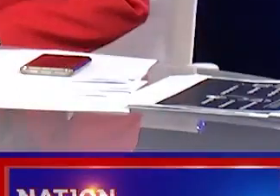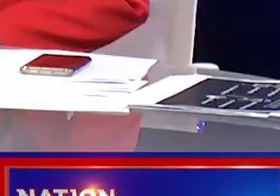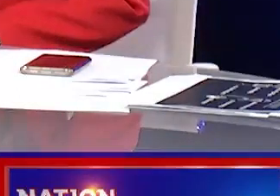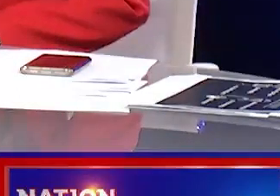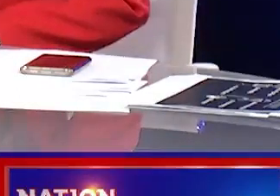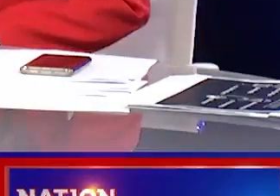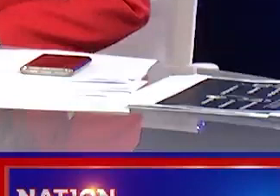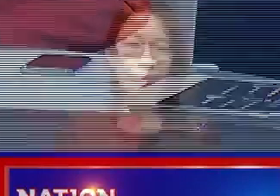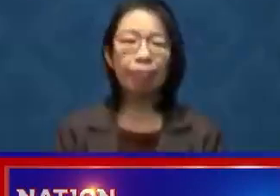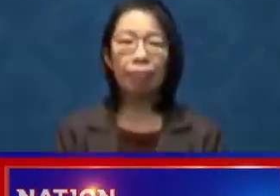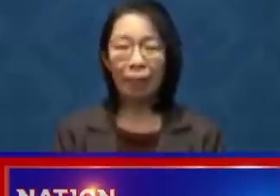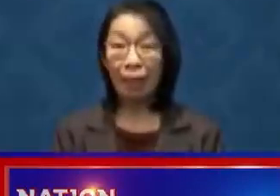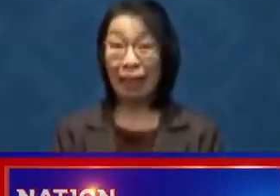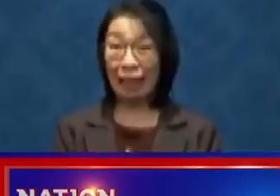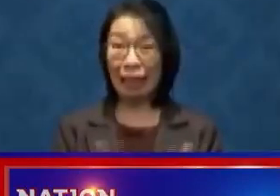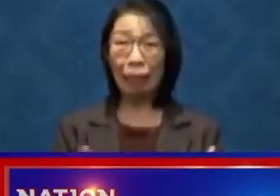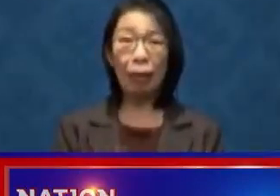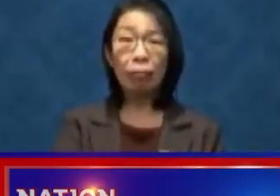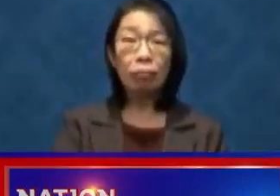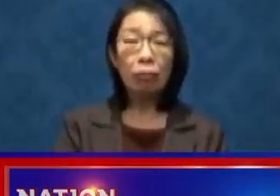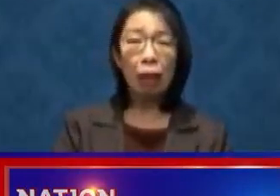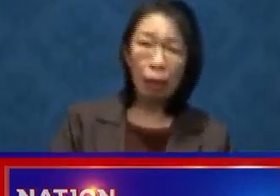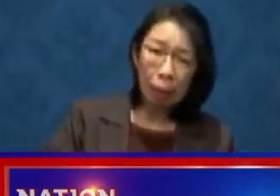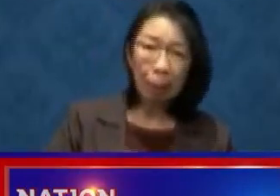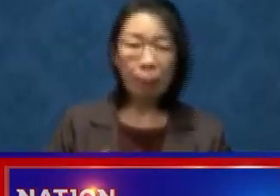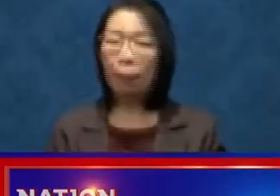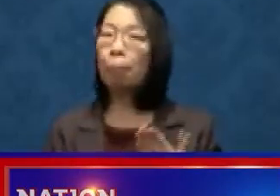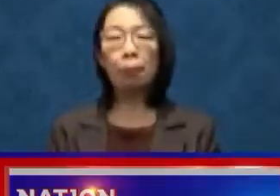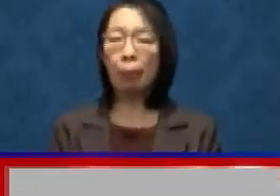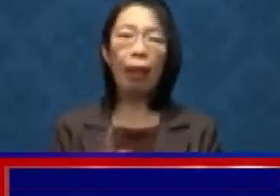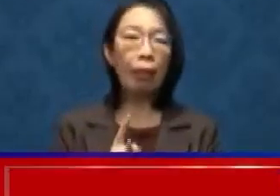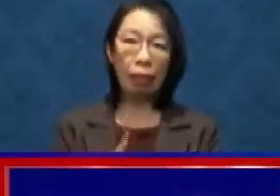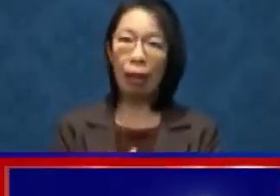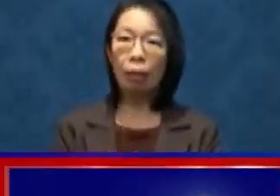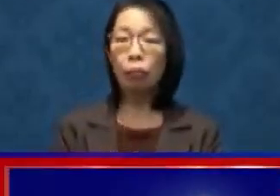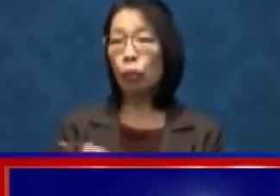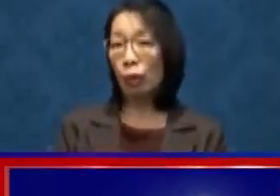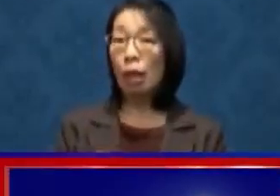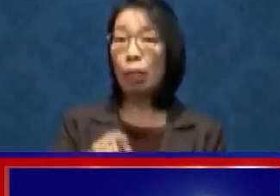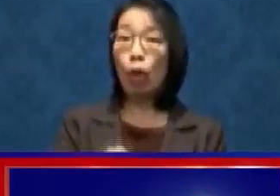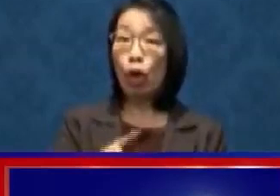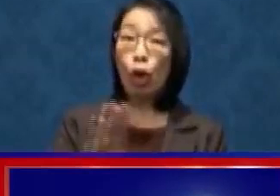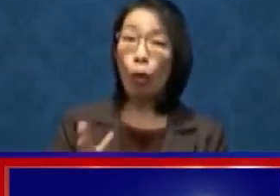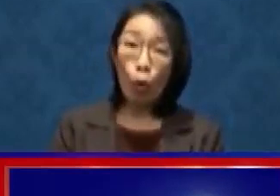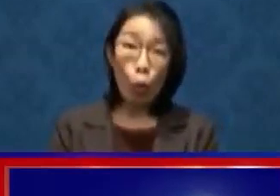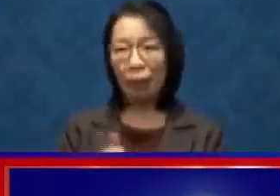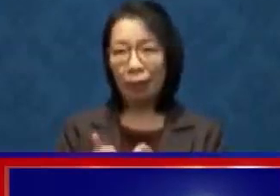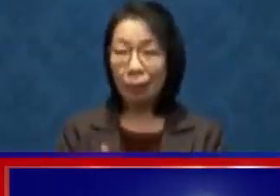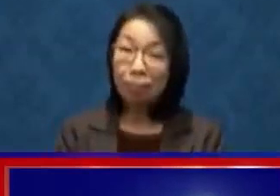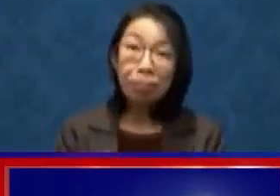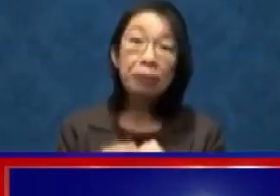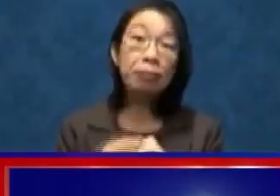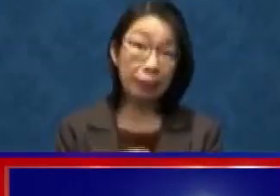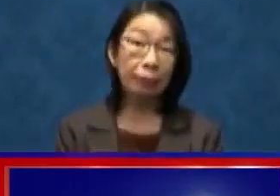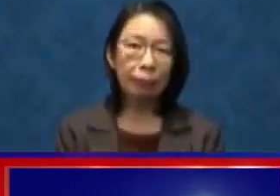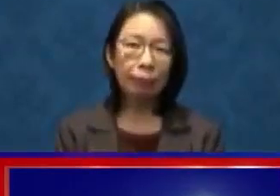ไม่เห็นด้วยกับการออกพระราชกำหนดแล้วตีตรงๆไปที่พลพเอกประยุทธเชิญชมครับ